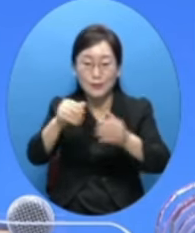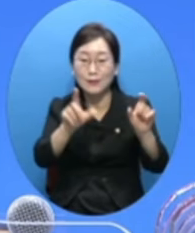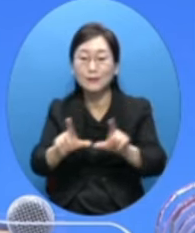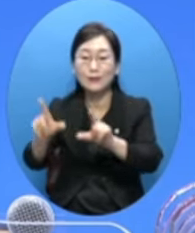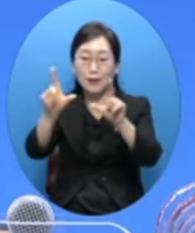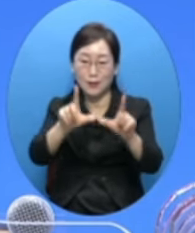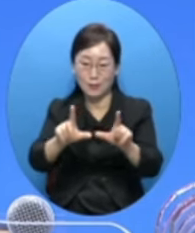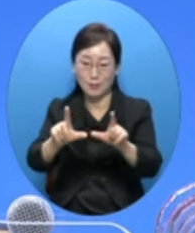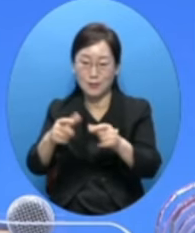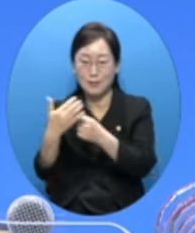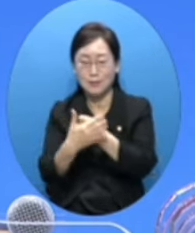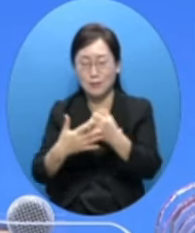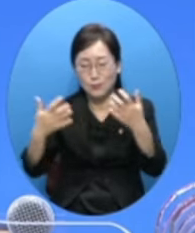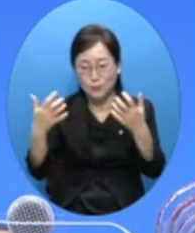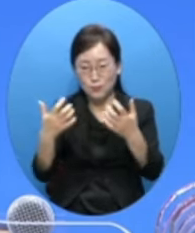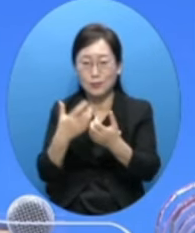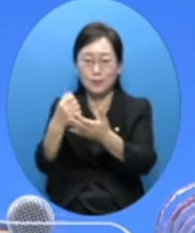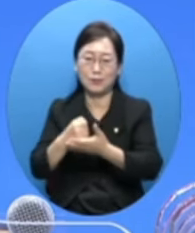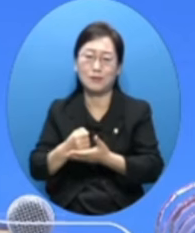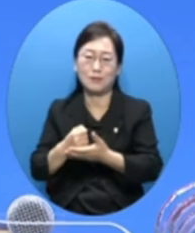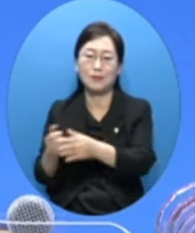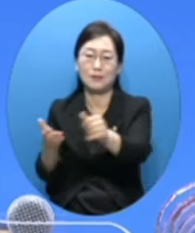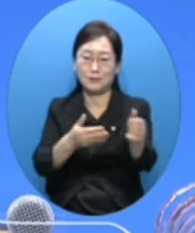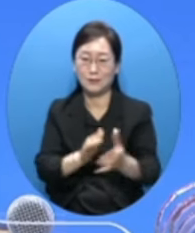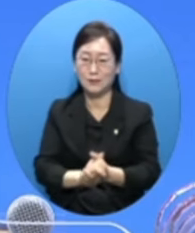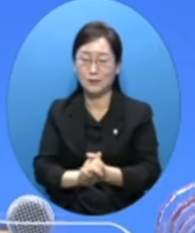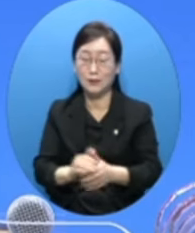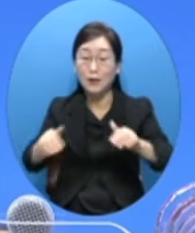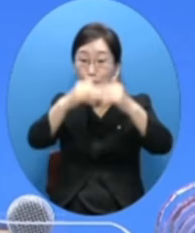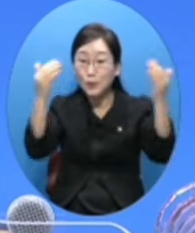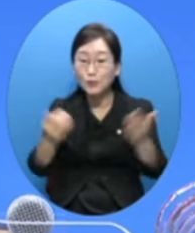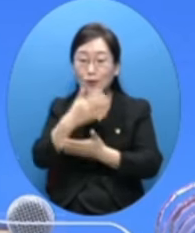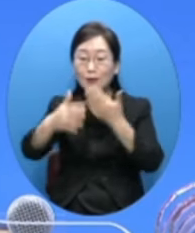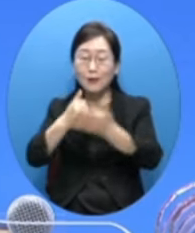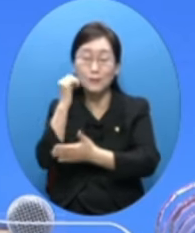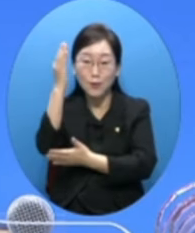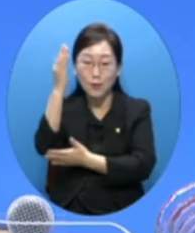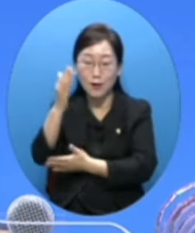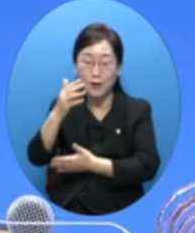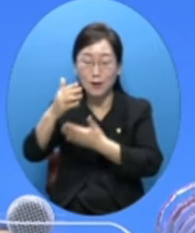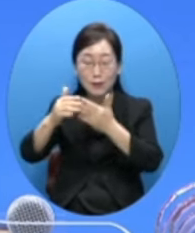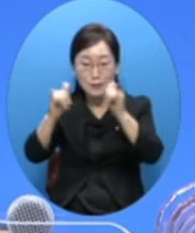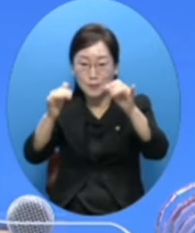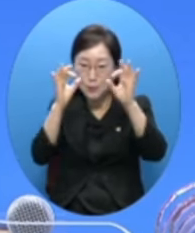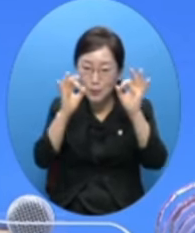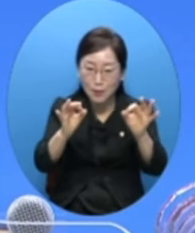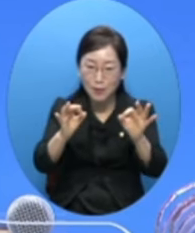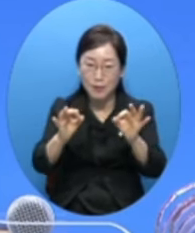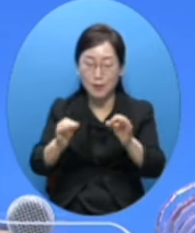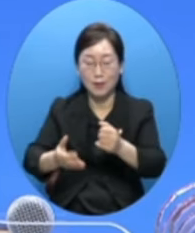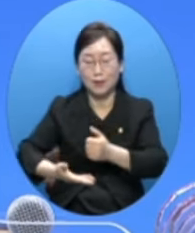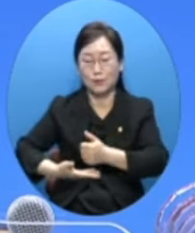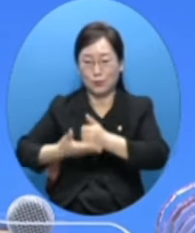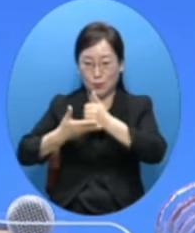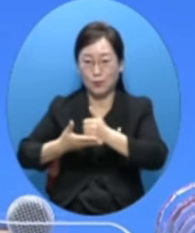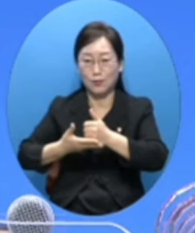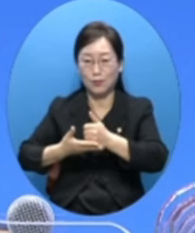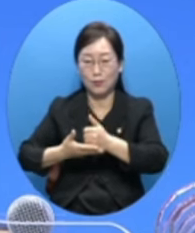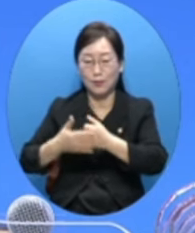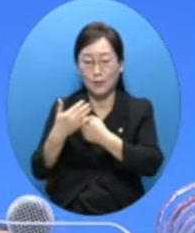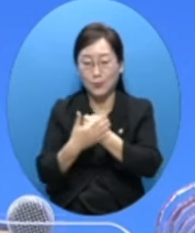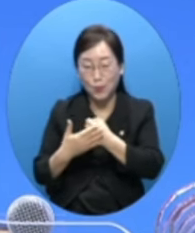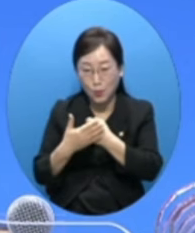더 풍성해지기를 바랍니다. 여러분 모두가 하나님께 영광 돌리고 사람 앞에는 존경받는 사람, 덕 있는